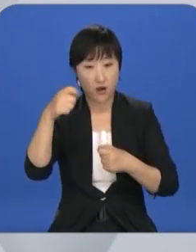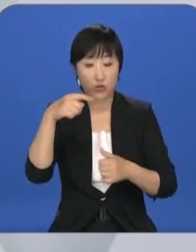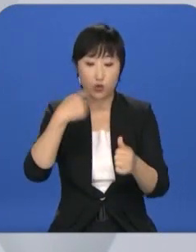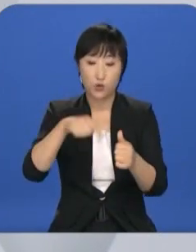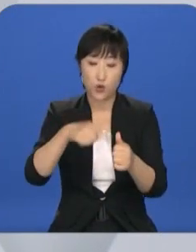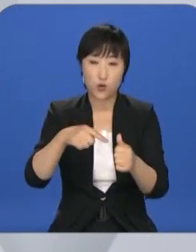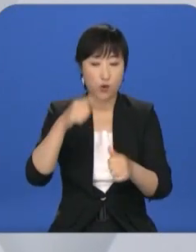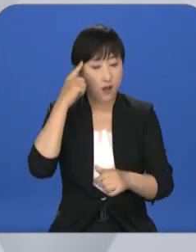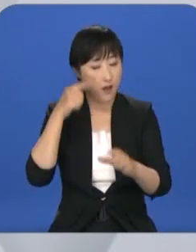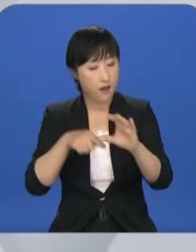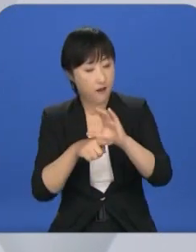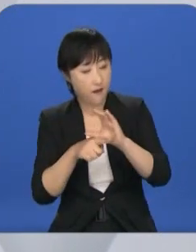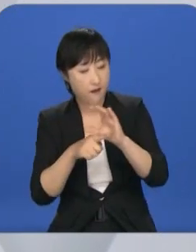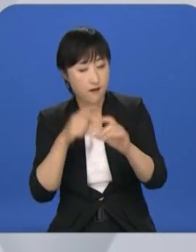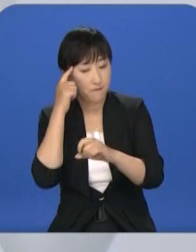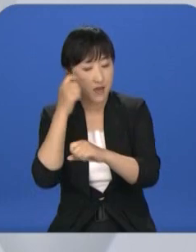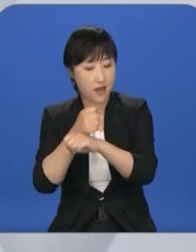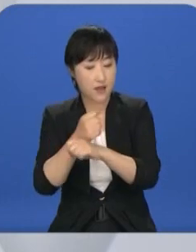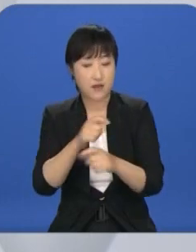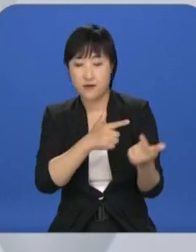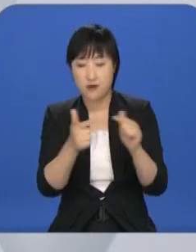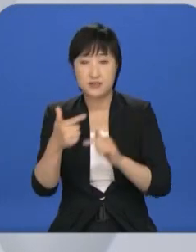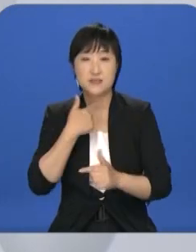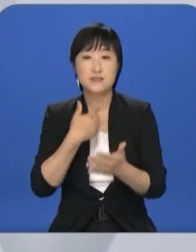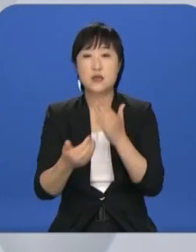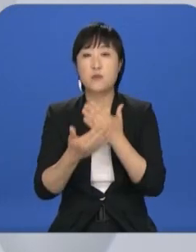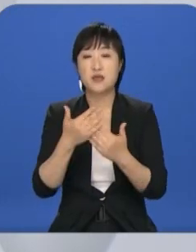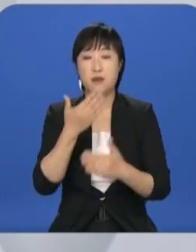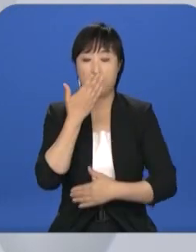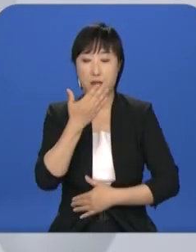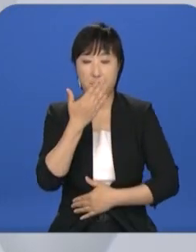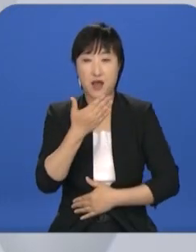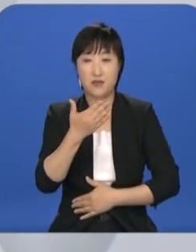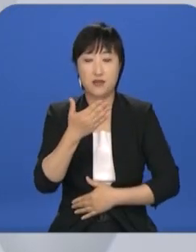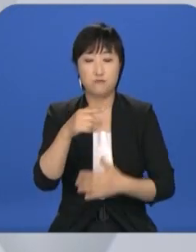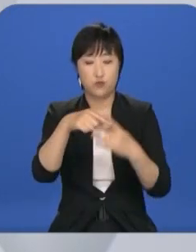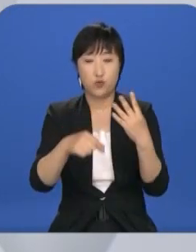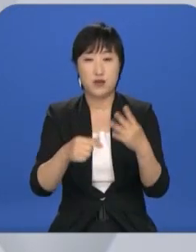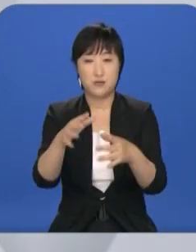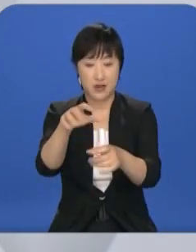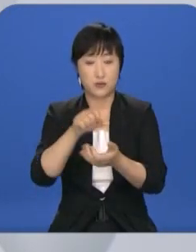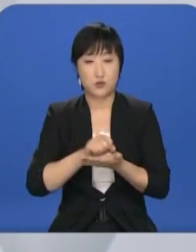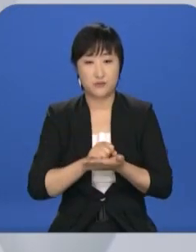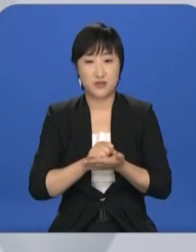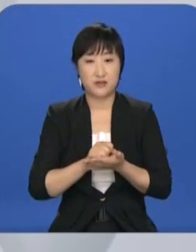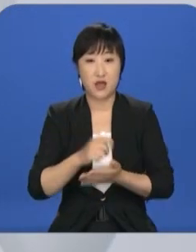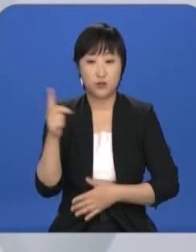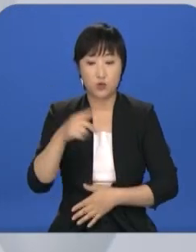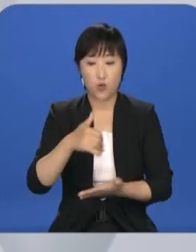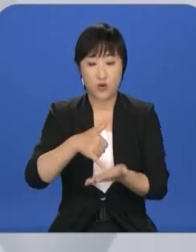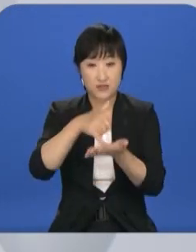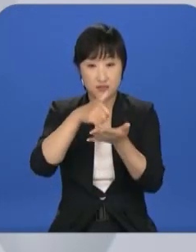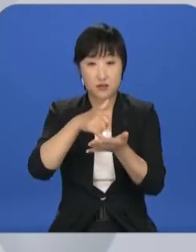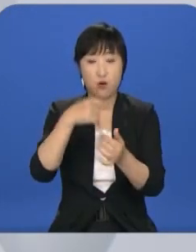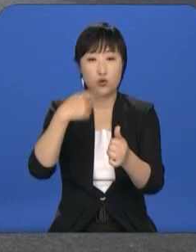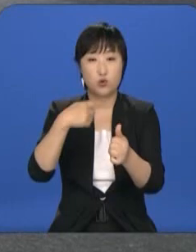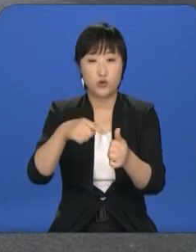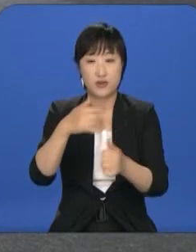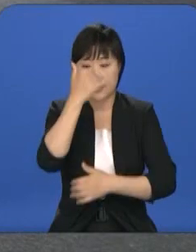교육, 과학기술 등 다양한 체험이 가능한 그런 프로그램을 도입할 것입니다. 인성교육을